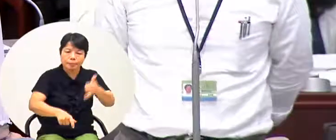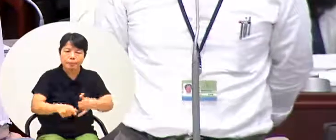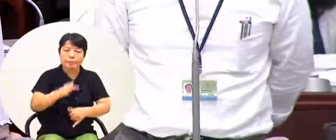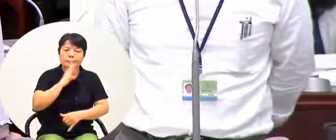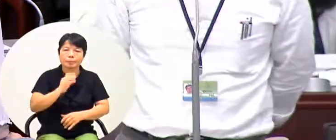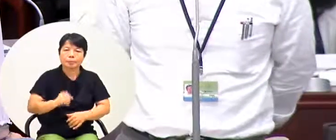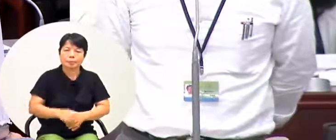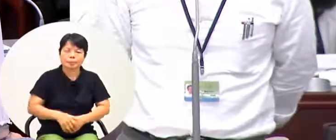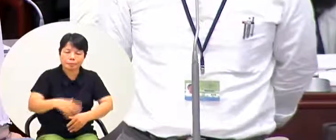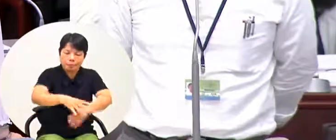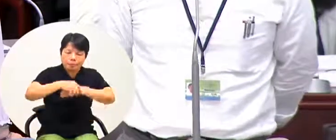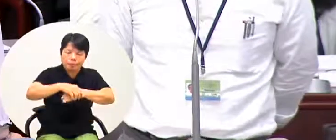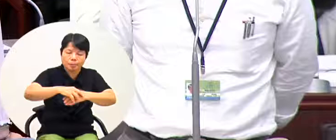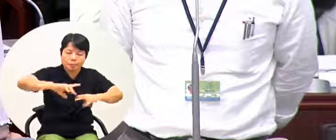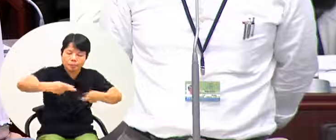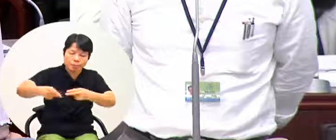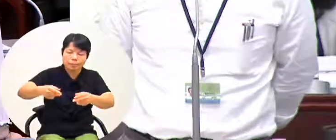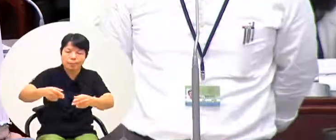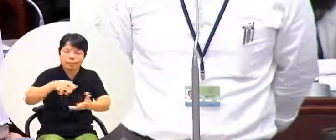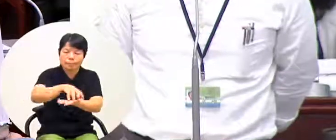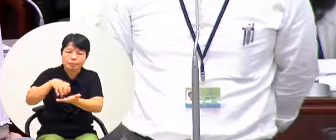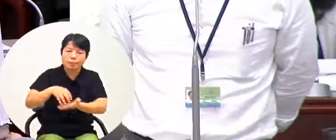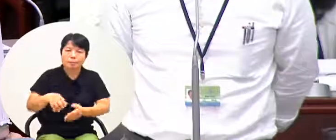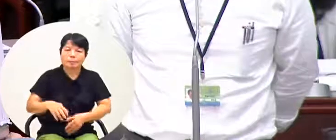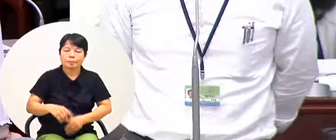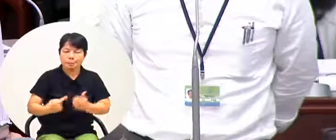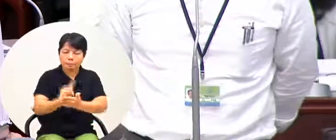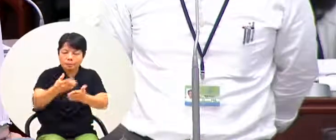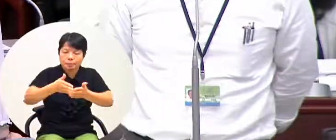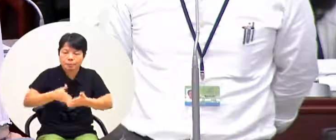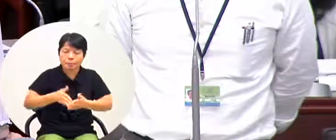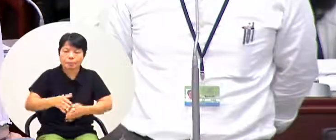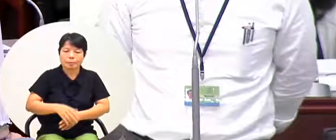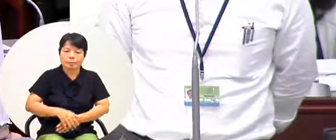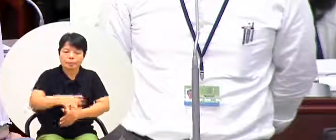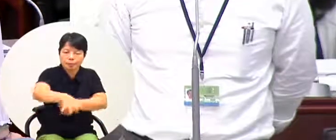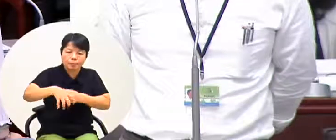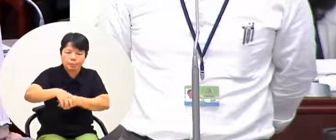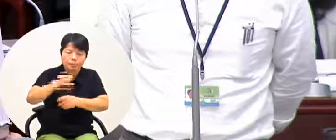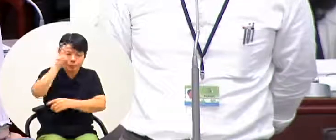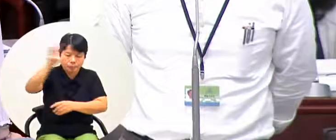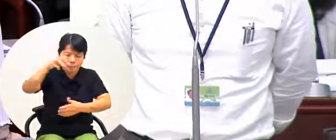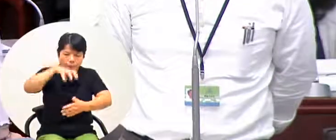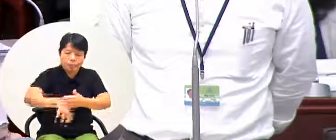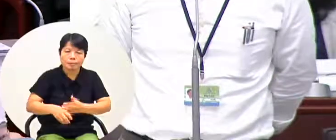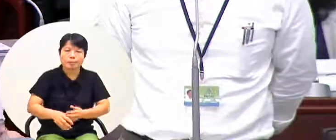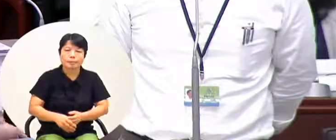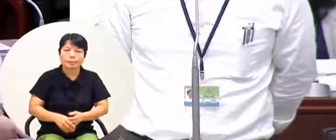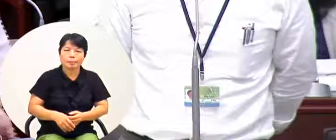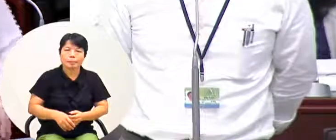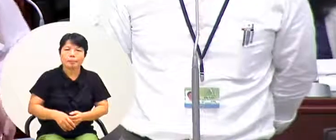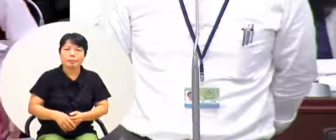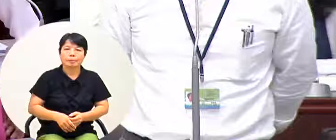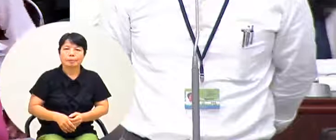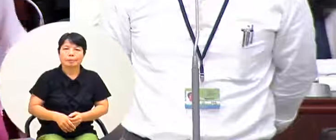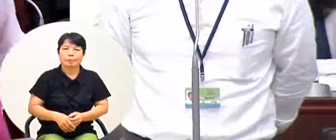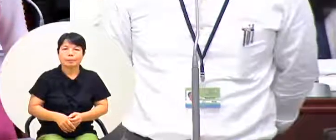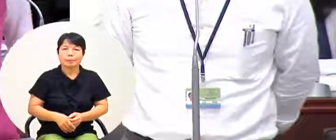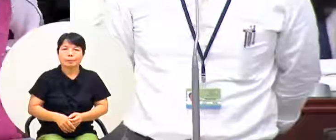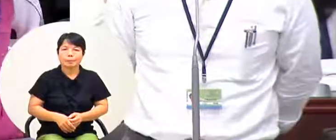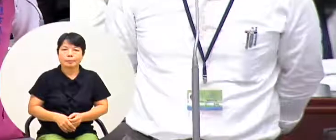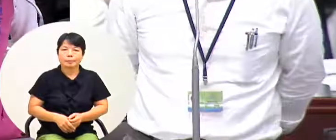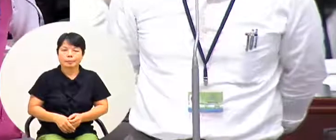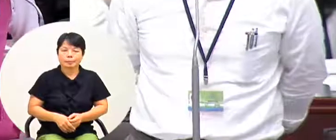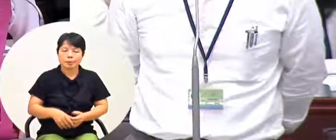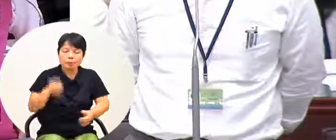办理，只要在施工后3天内来做一个补办手续就可以了。